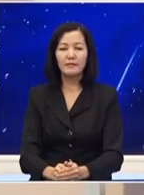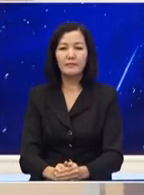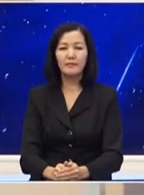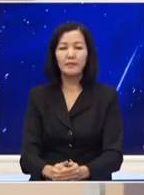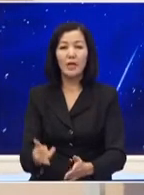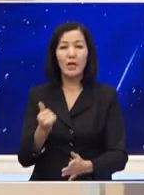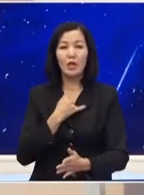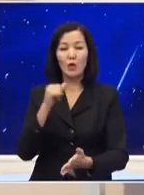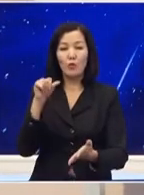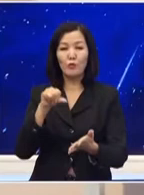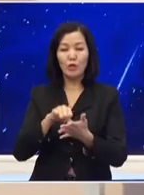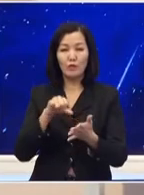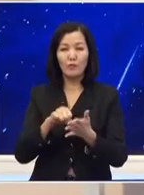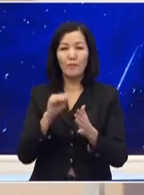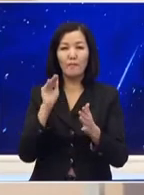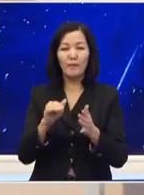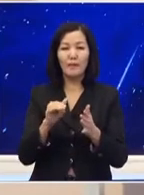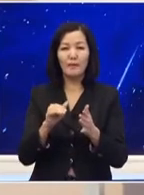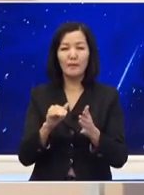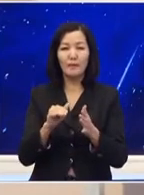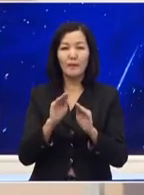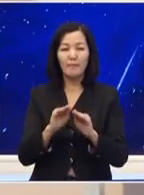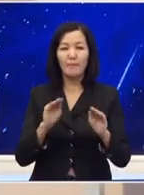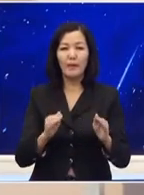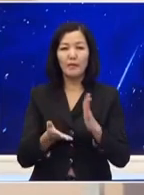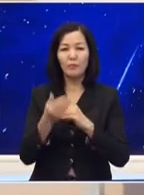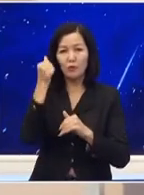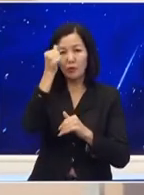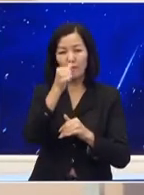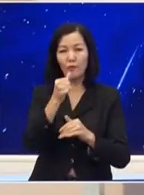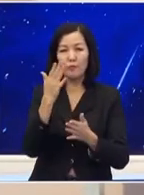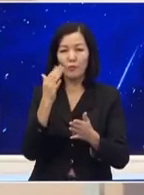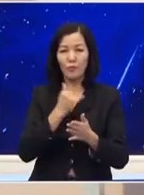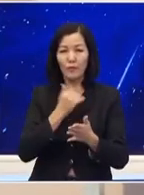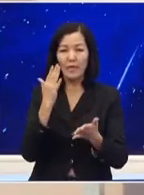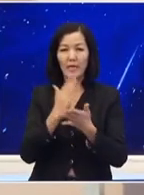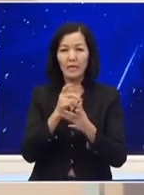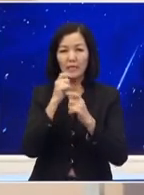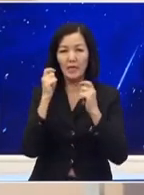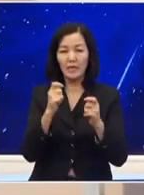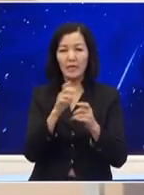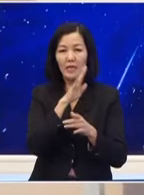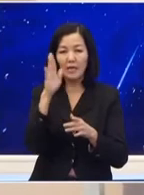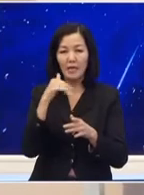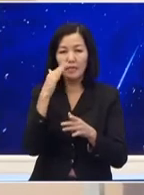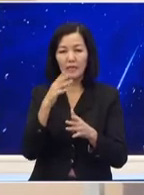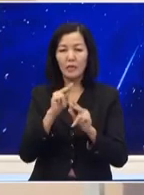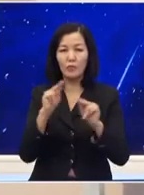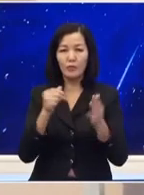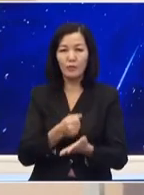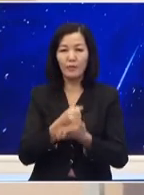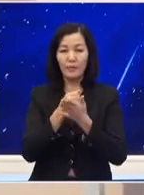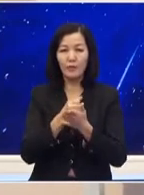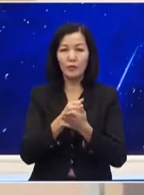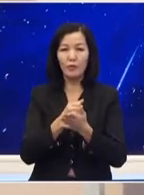Я участвую в проекте «Мыңбала» с прошлого года. У меня уже есть награды. Хочу поблагодарить родителей и учителей за поддержку. Я